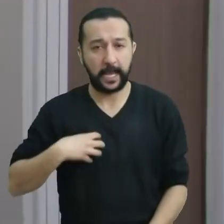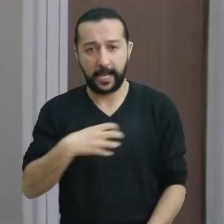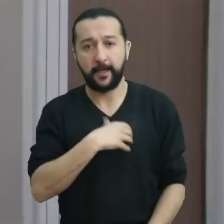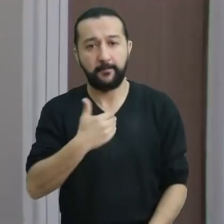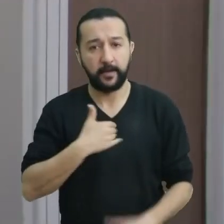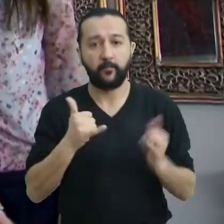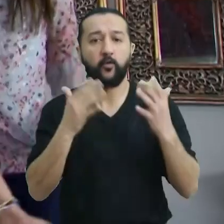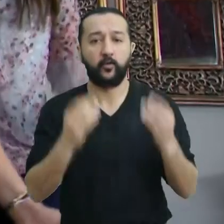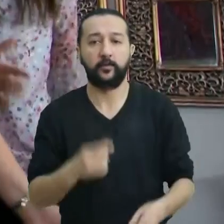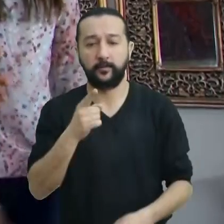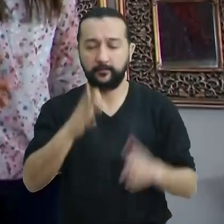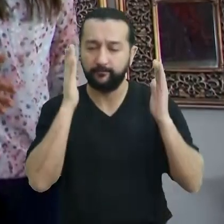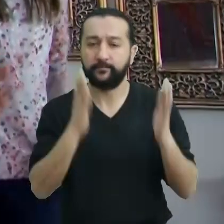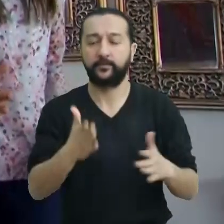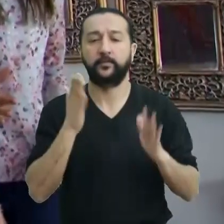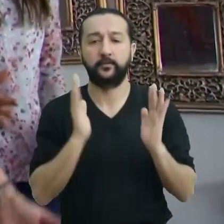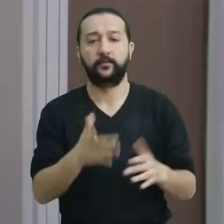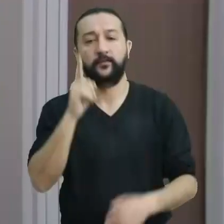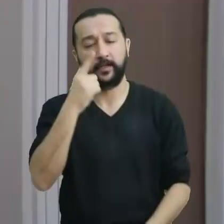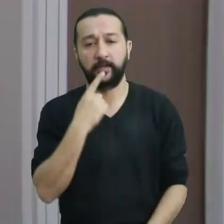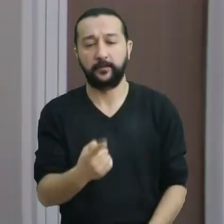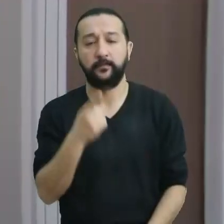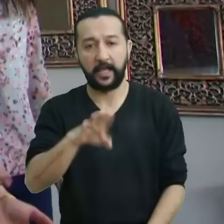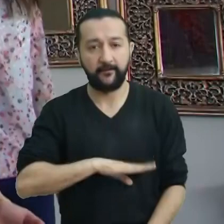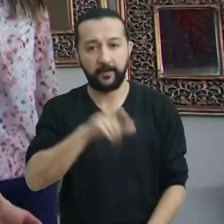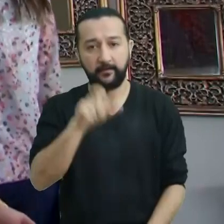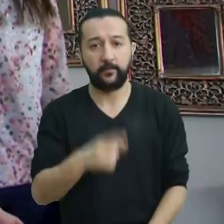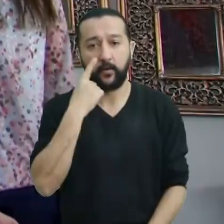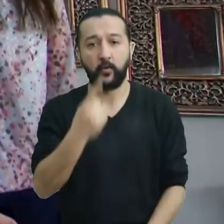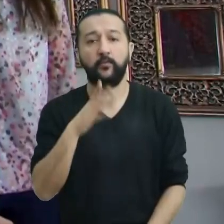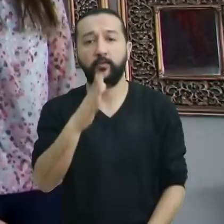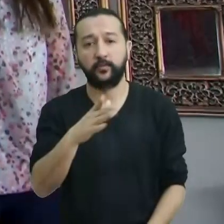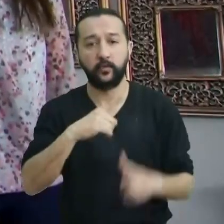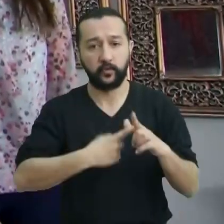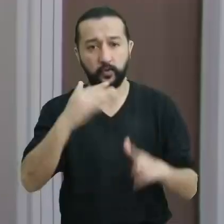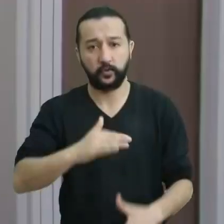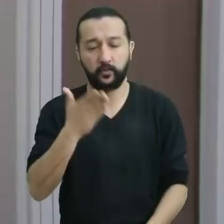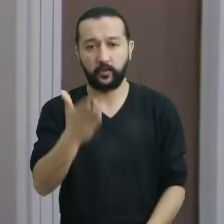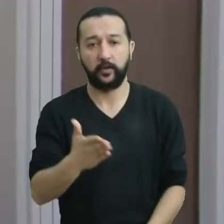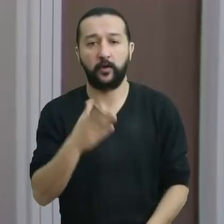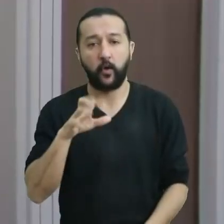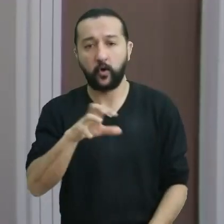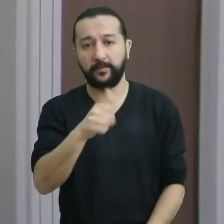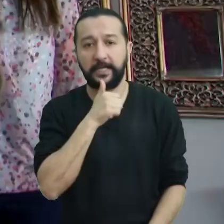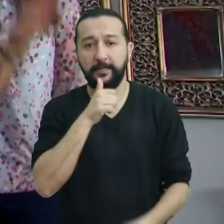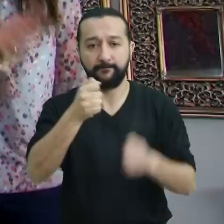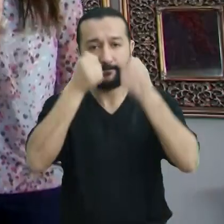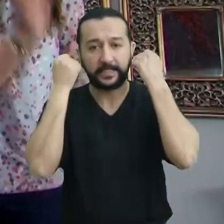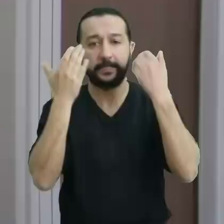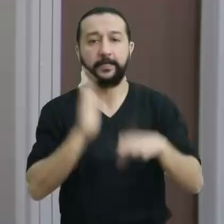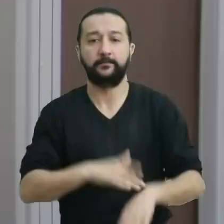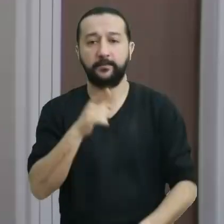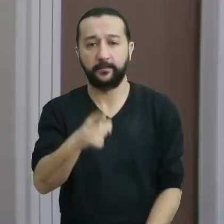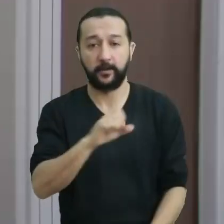benim oyun oynuyordu. Pes yani Rüya'm, pes. Evladım görmüyor musun Junior'u? Örümcek adam maskesi